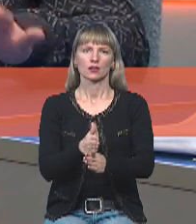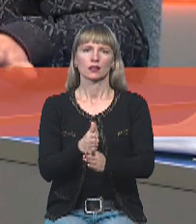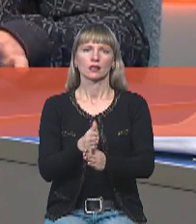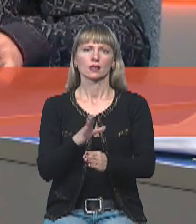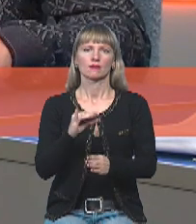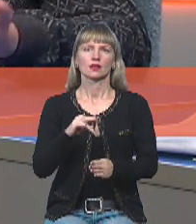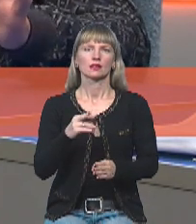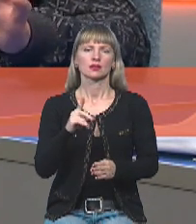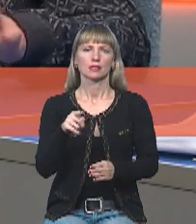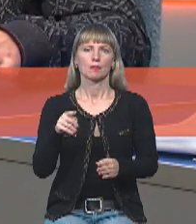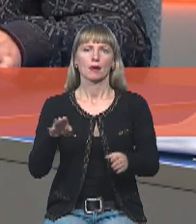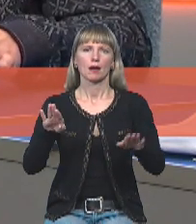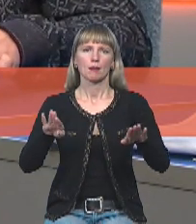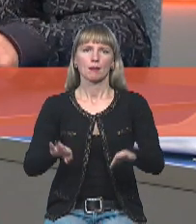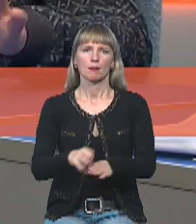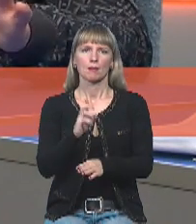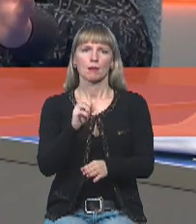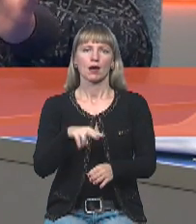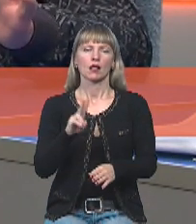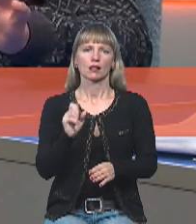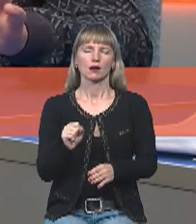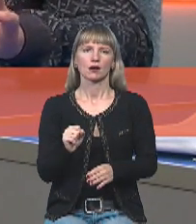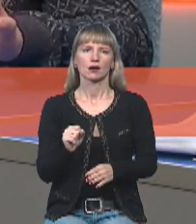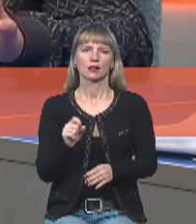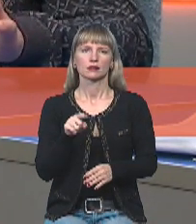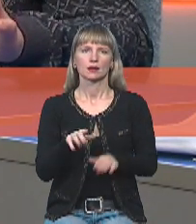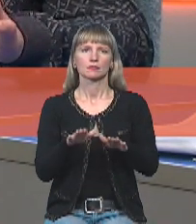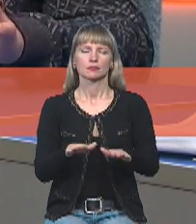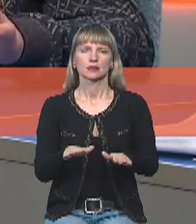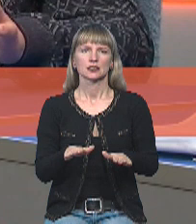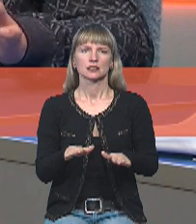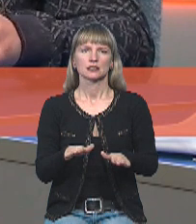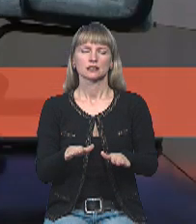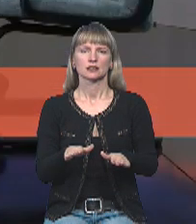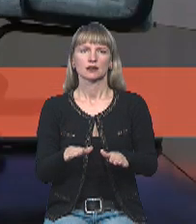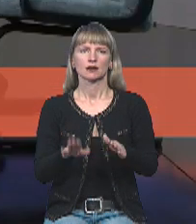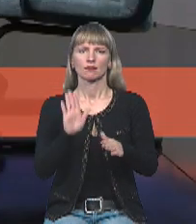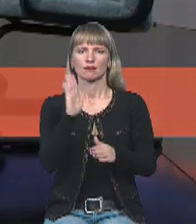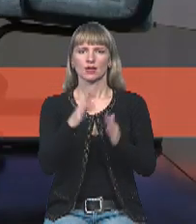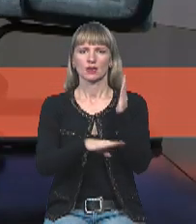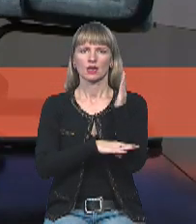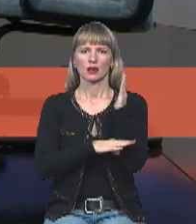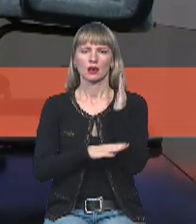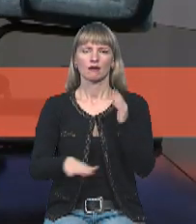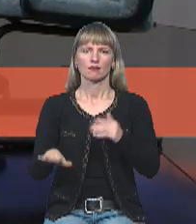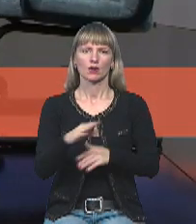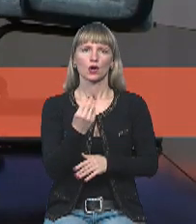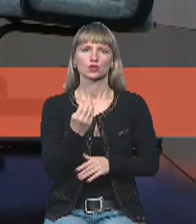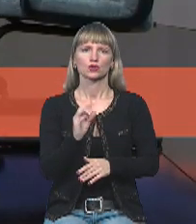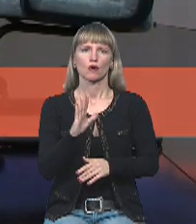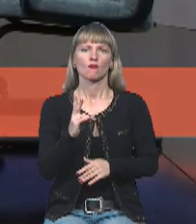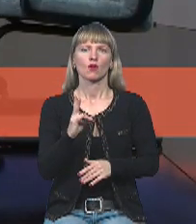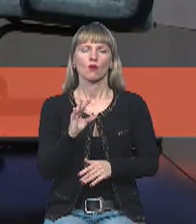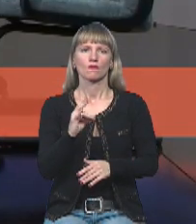тутовник, балка, все гарно. Тутовник – це місце, де тутові дерева. Дерева. Шовковник. Тобто